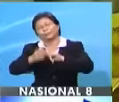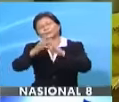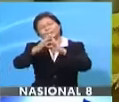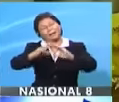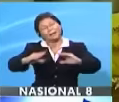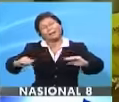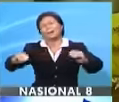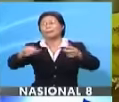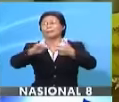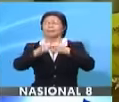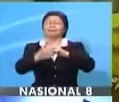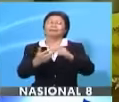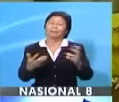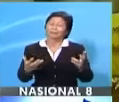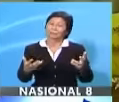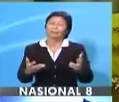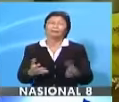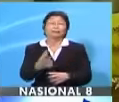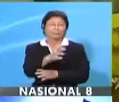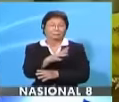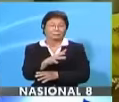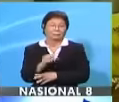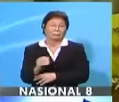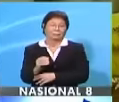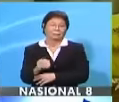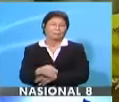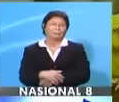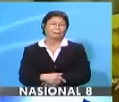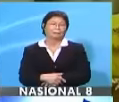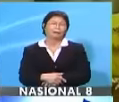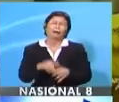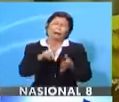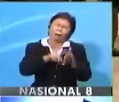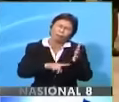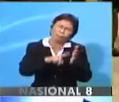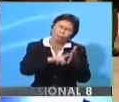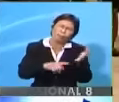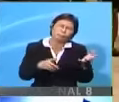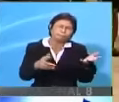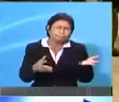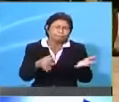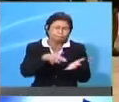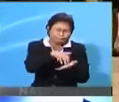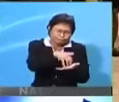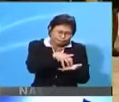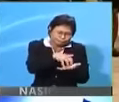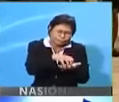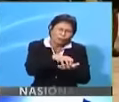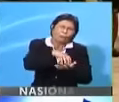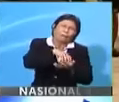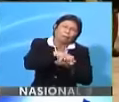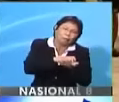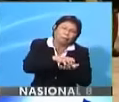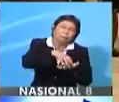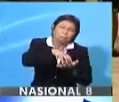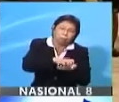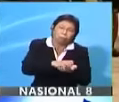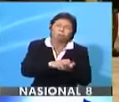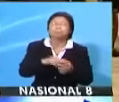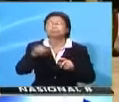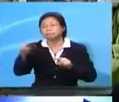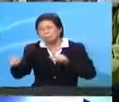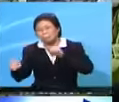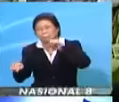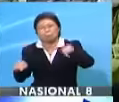dirungkaikan, manakala apa-apa kelemahan yang wujud di sana